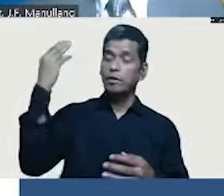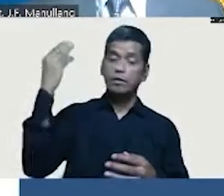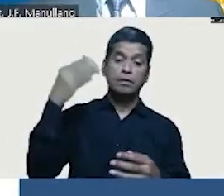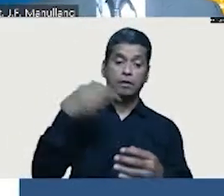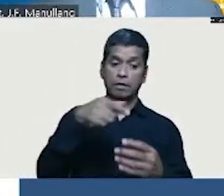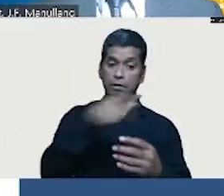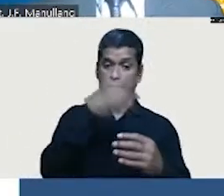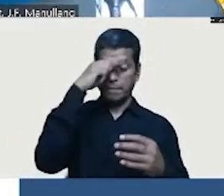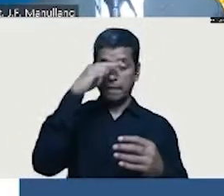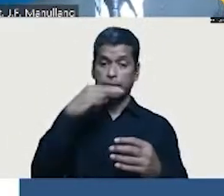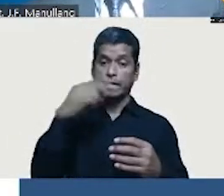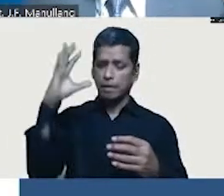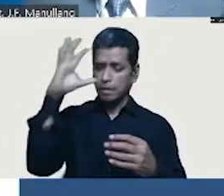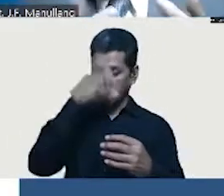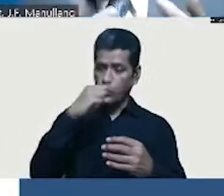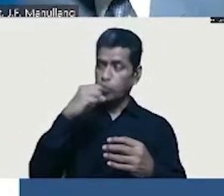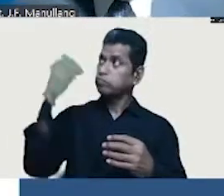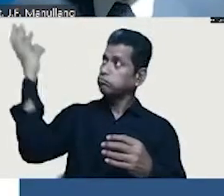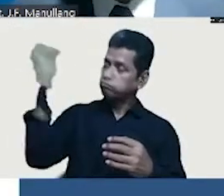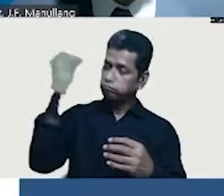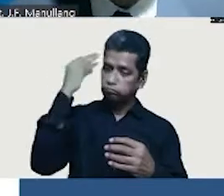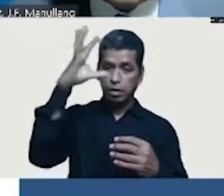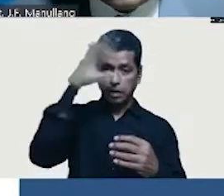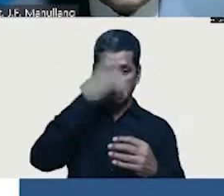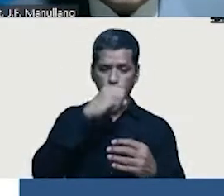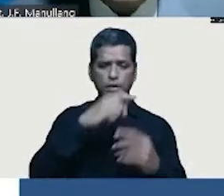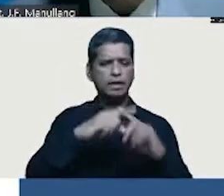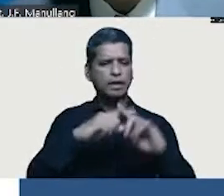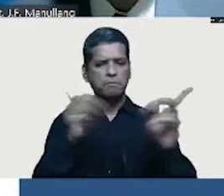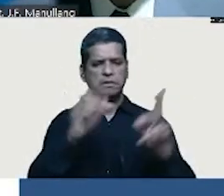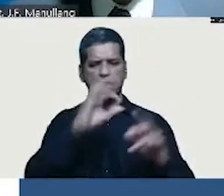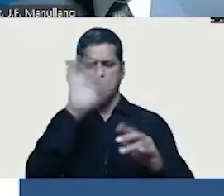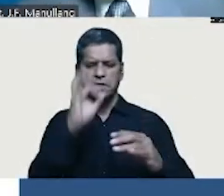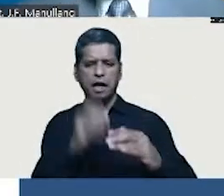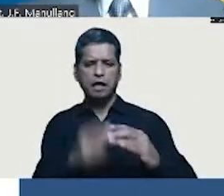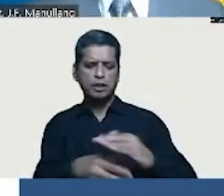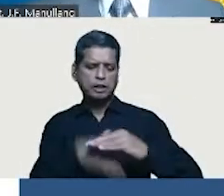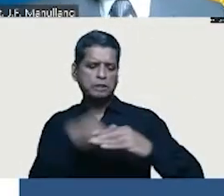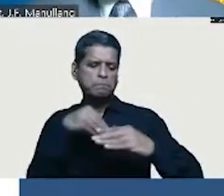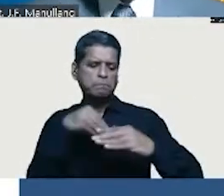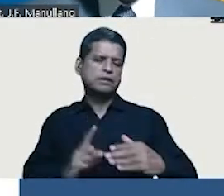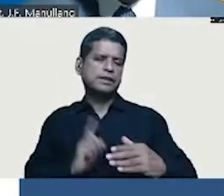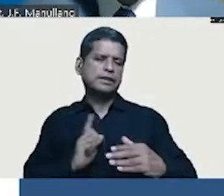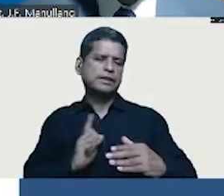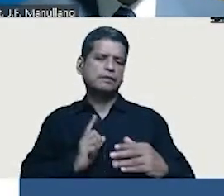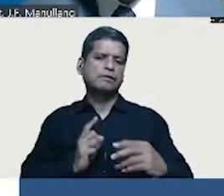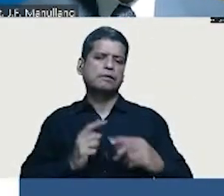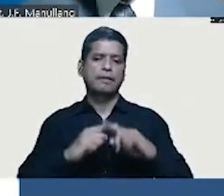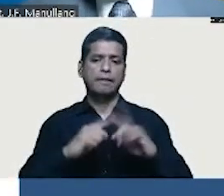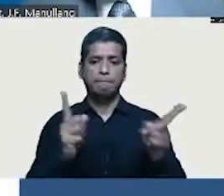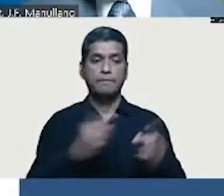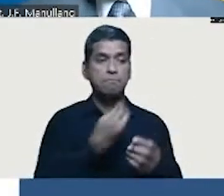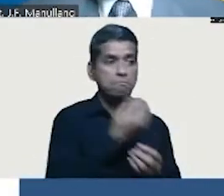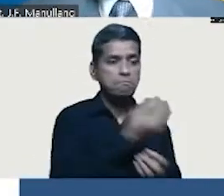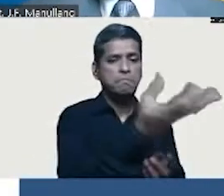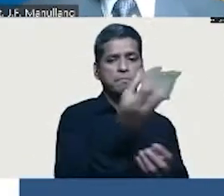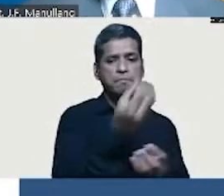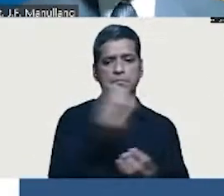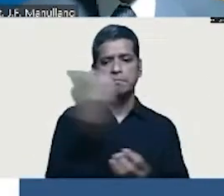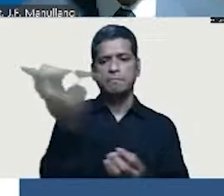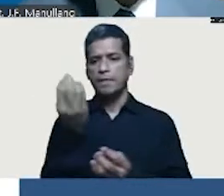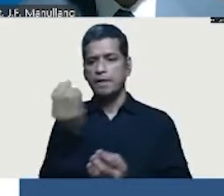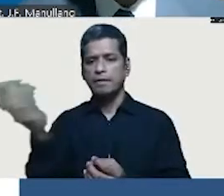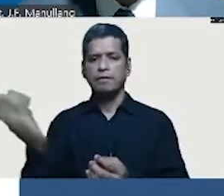kemarau yaitu di diberitahu kepada hambaNya pernah nabi dan para penulis Kitab suci yang menyangkut